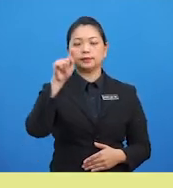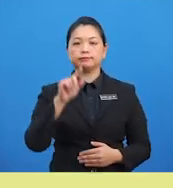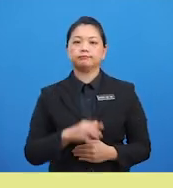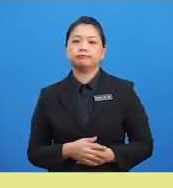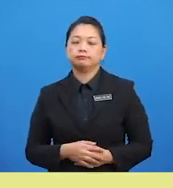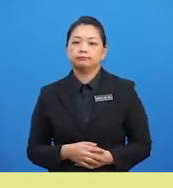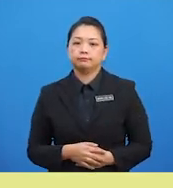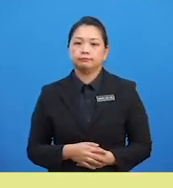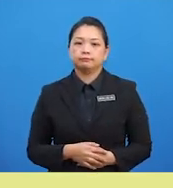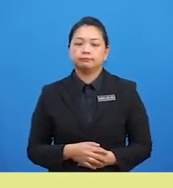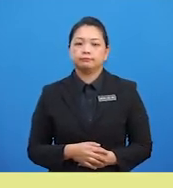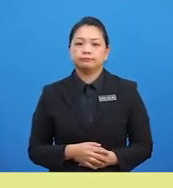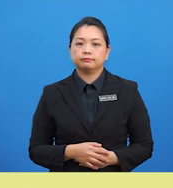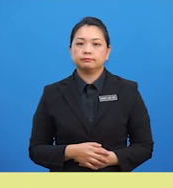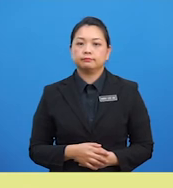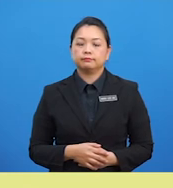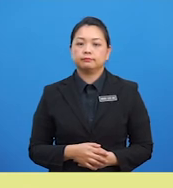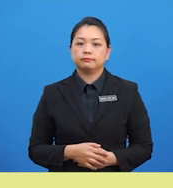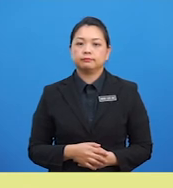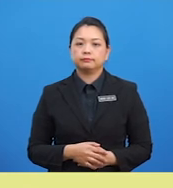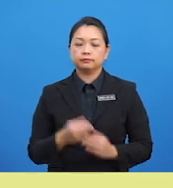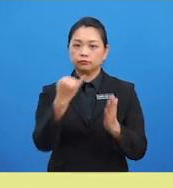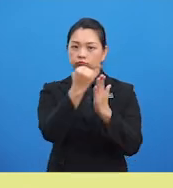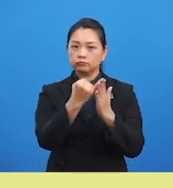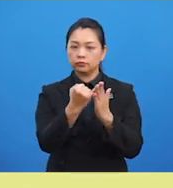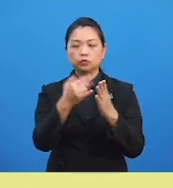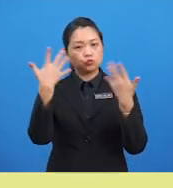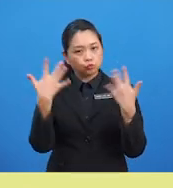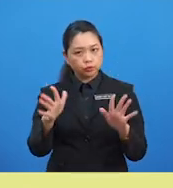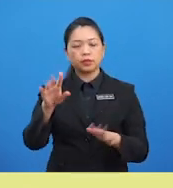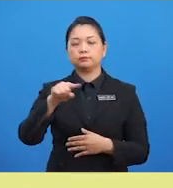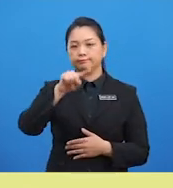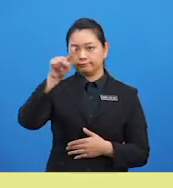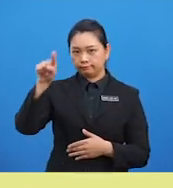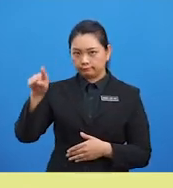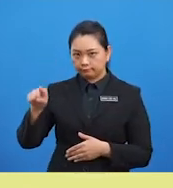Di mana lukisan itu telah diputarkan.